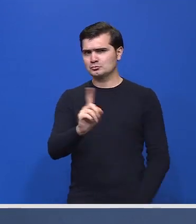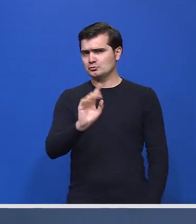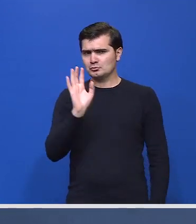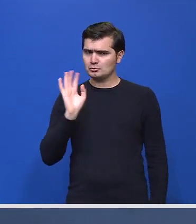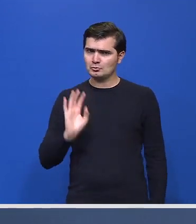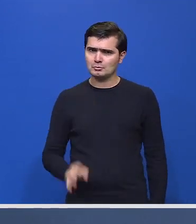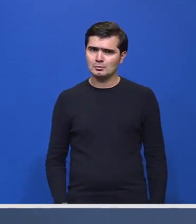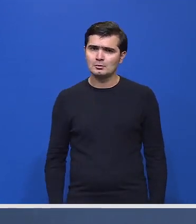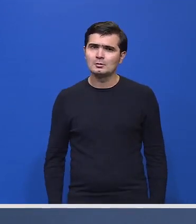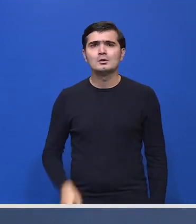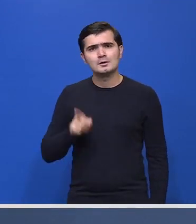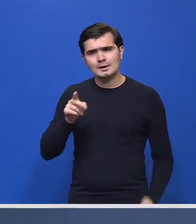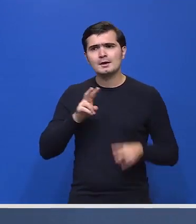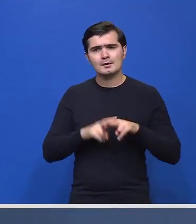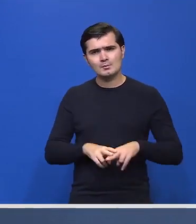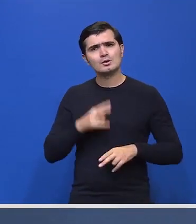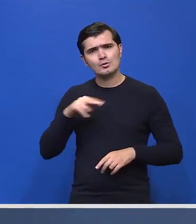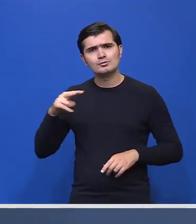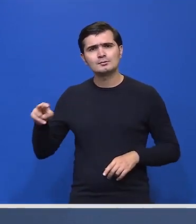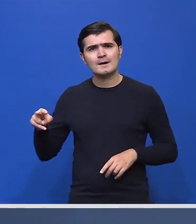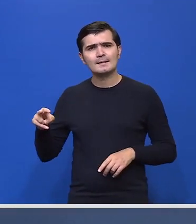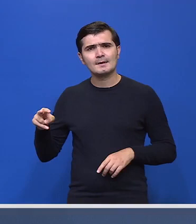cum. Ei rămân în continuare cu